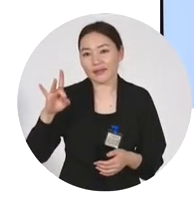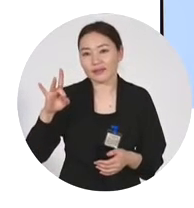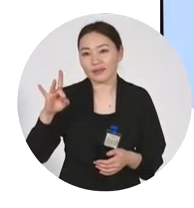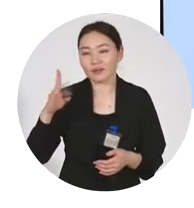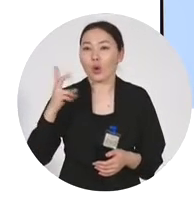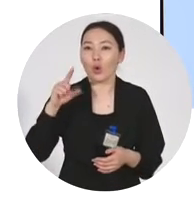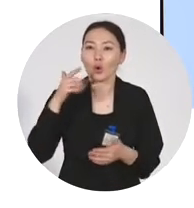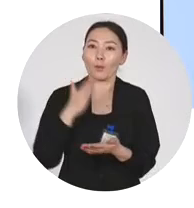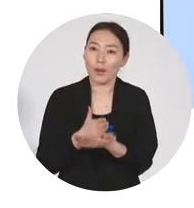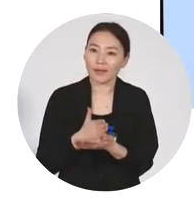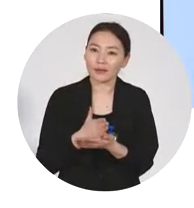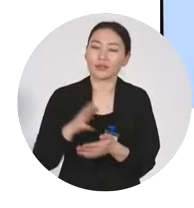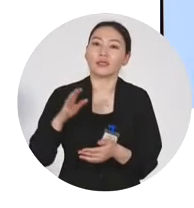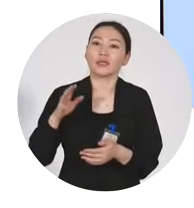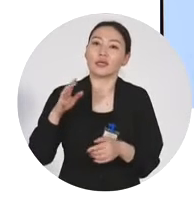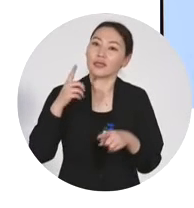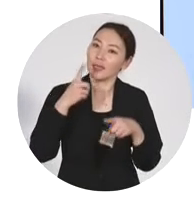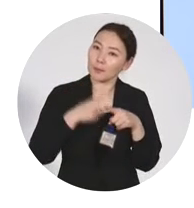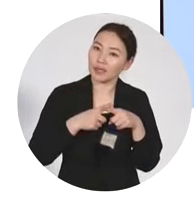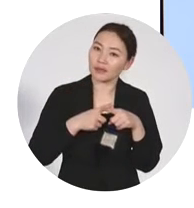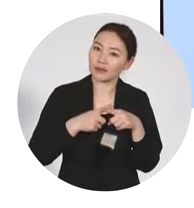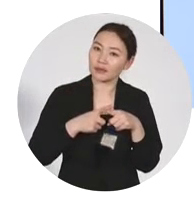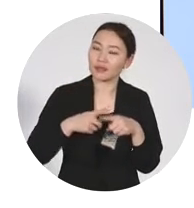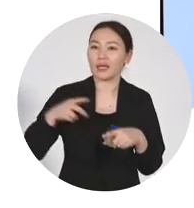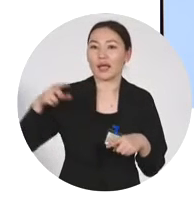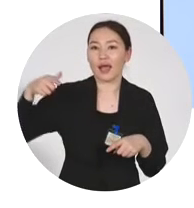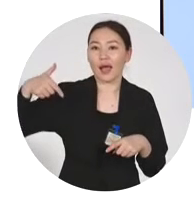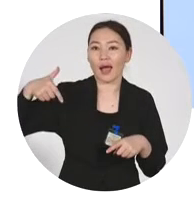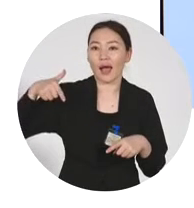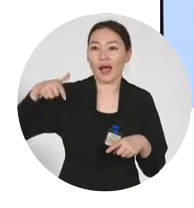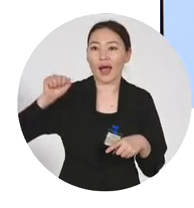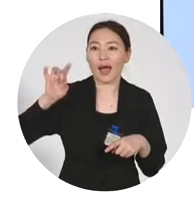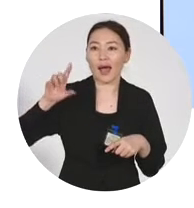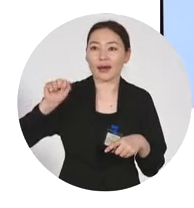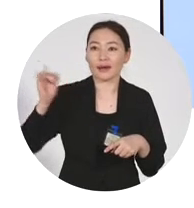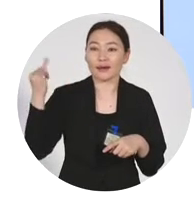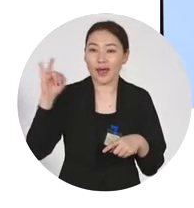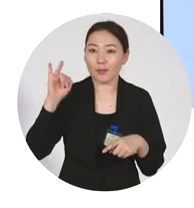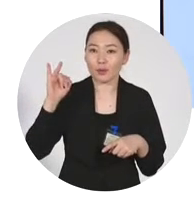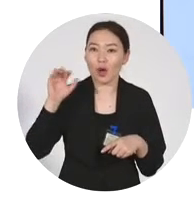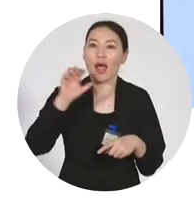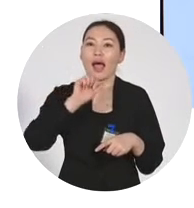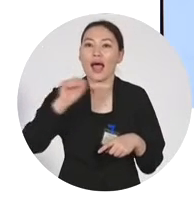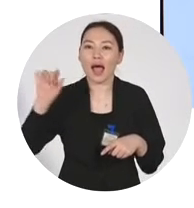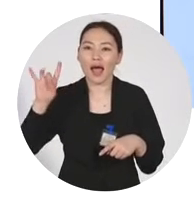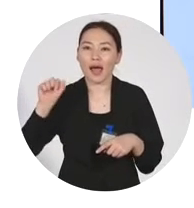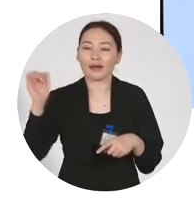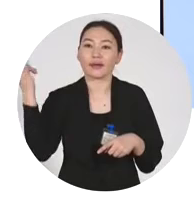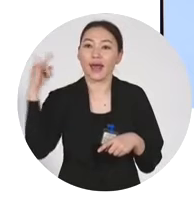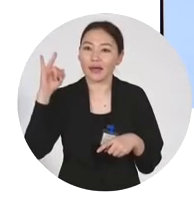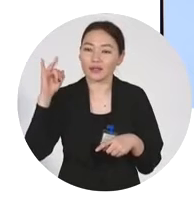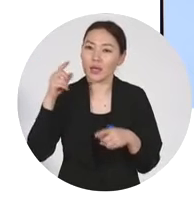нь залгах нэ. За тэгэхээр гэвэлчээр төгссөн үгэн дээр нөгөө хувилгач үсгээр ихэлсэн нөхцөл залхад гидс жийрүүлэх ёстой